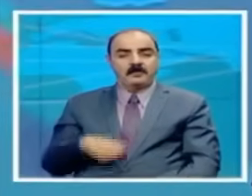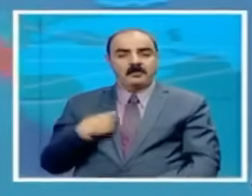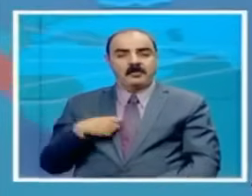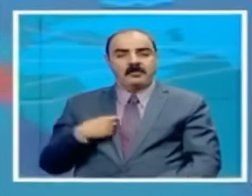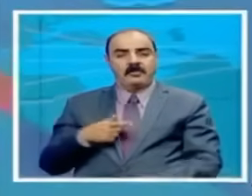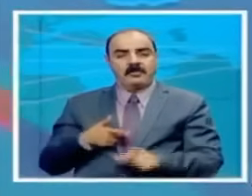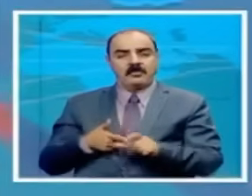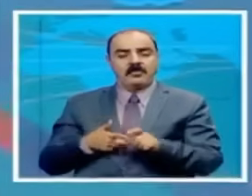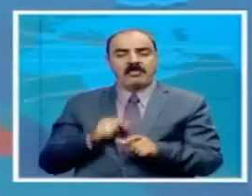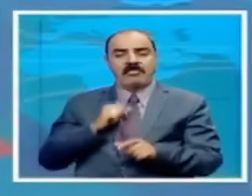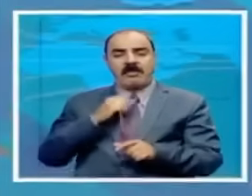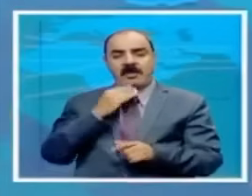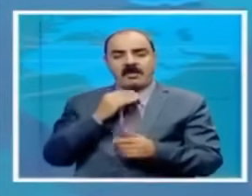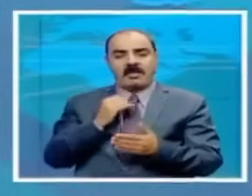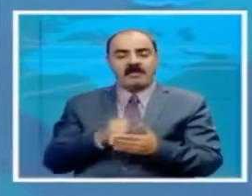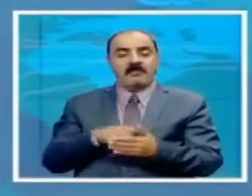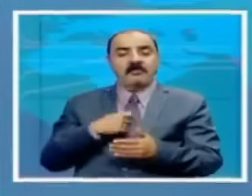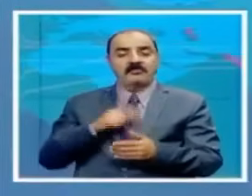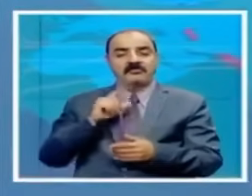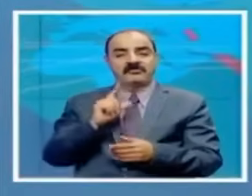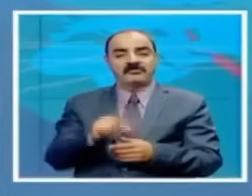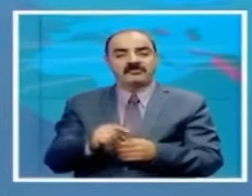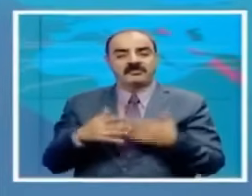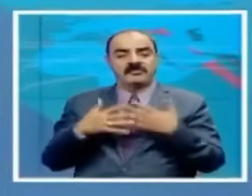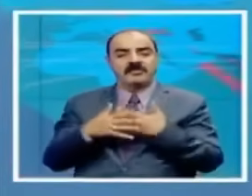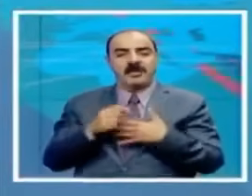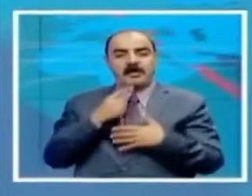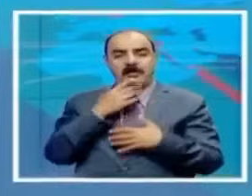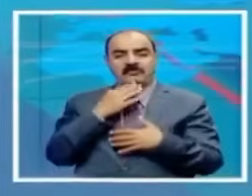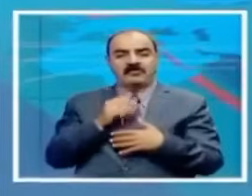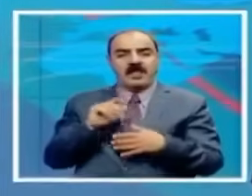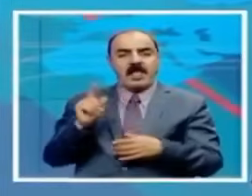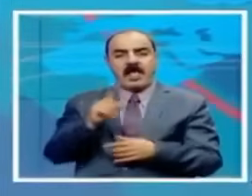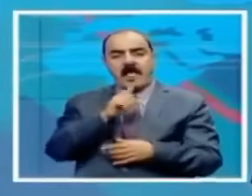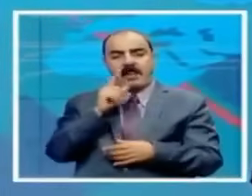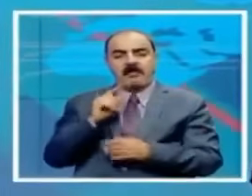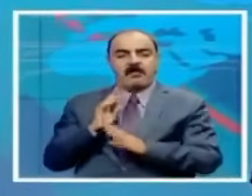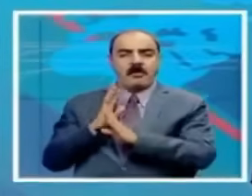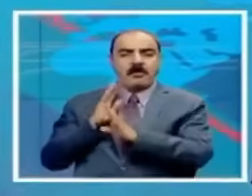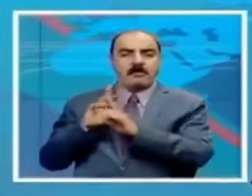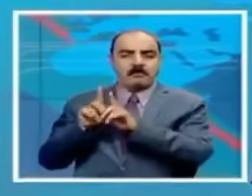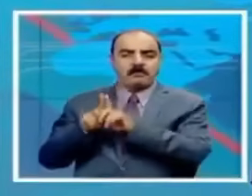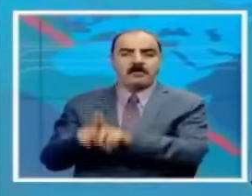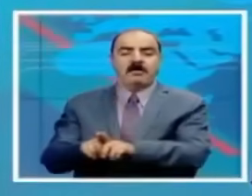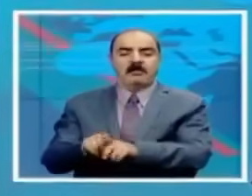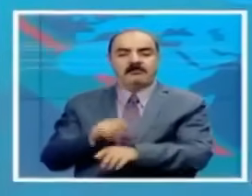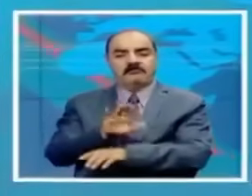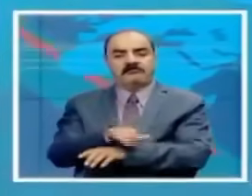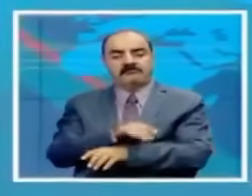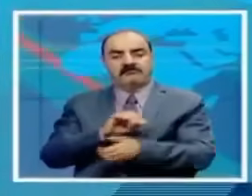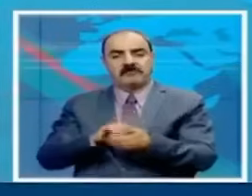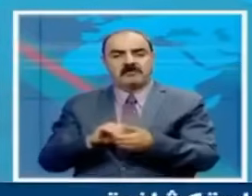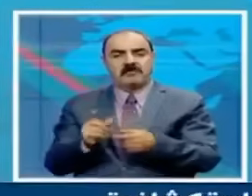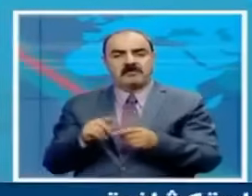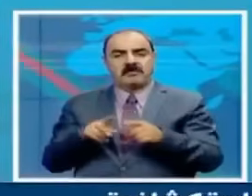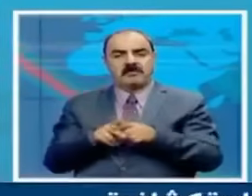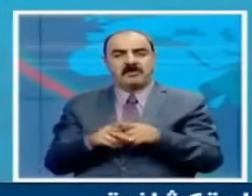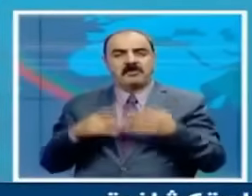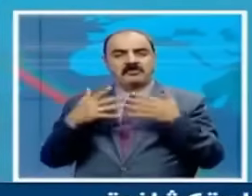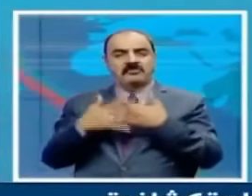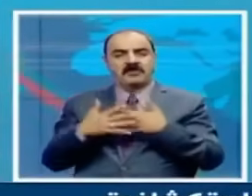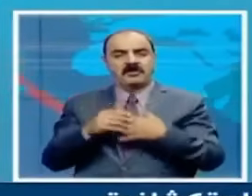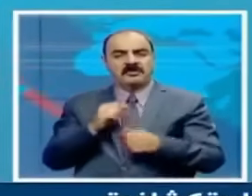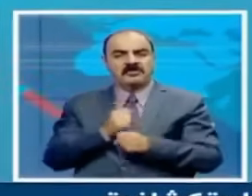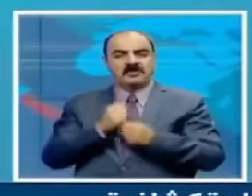بحث وزير البترول طارق الملا مع رئيس التنفيذي لشركة أباتشي العالمية والوفد المرافق له خطط وبرامج